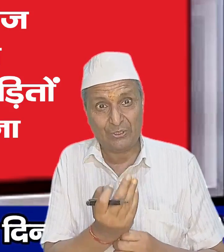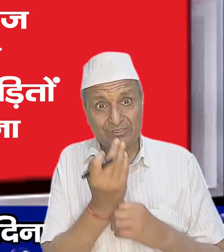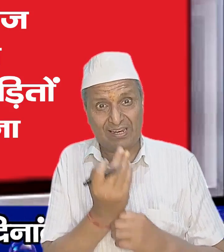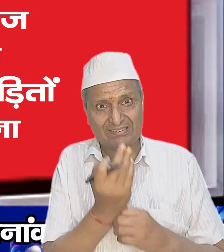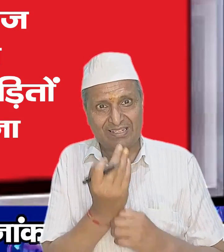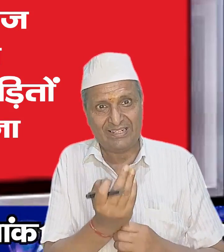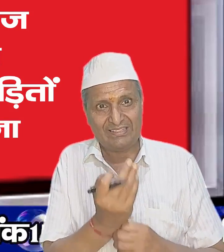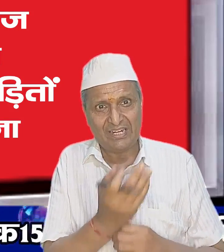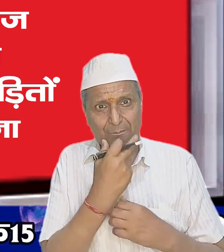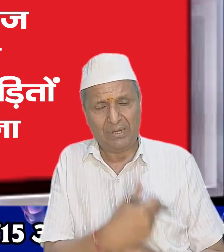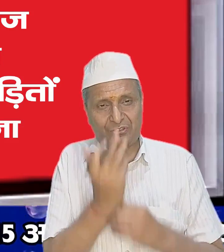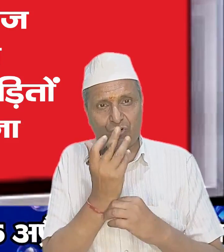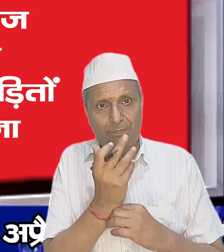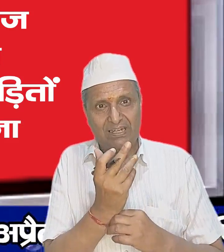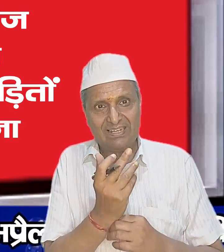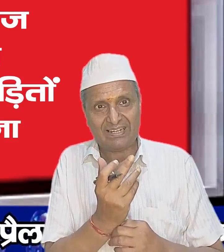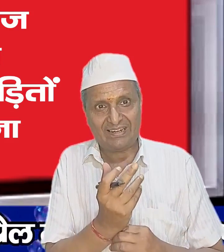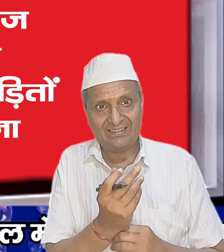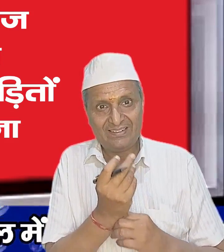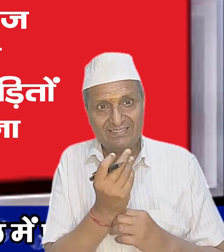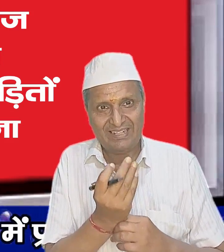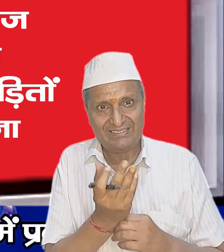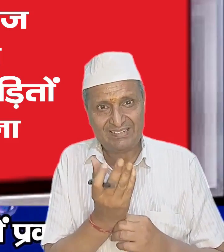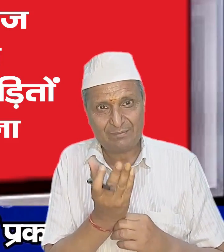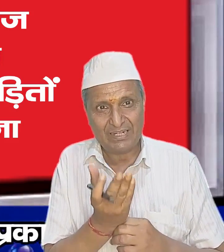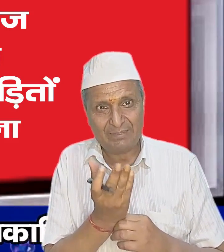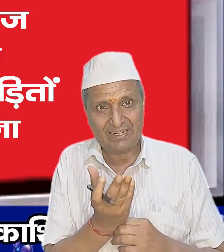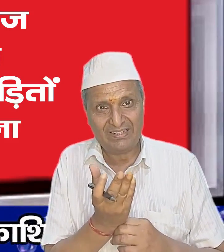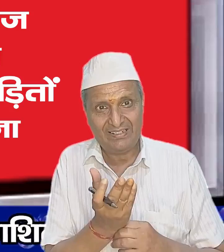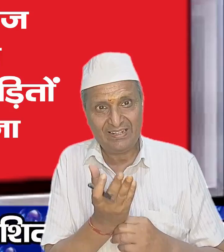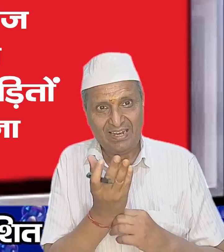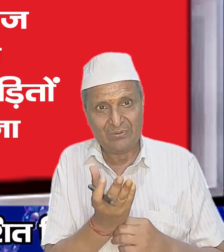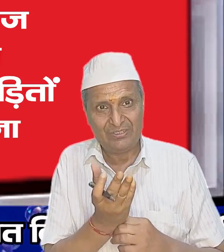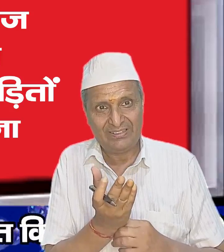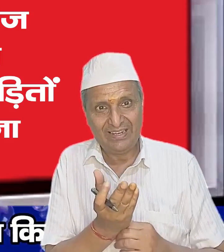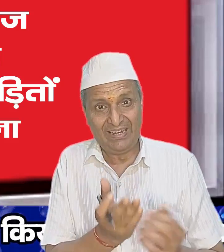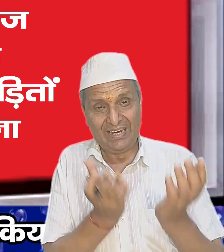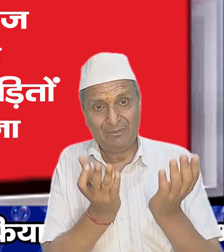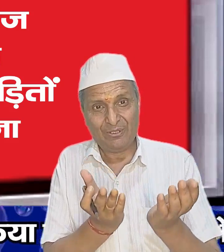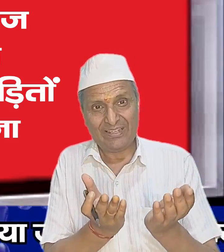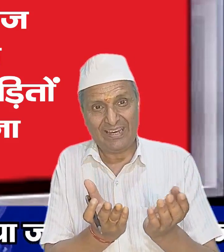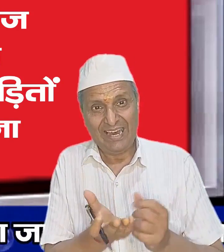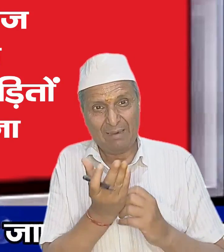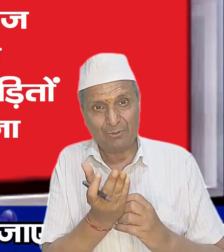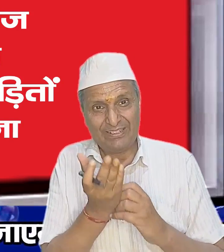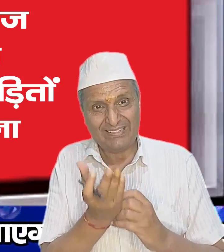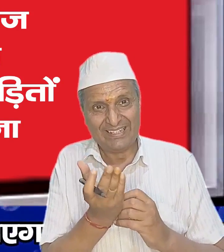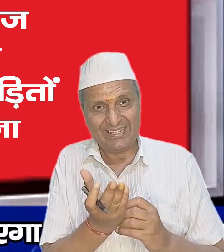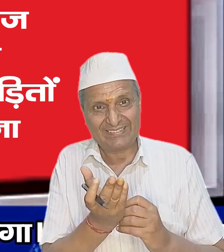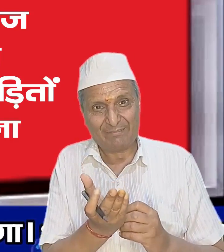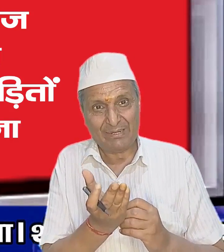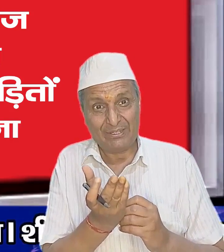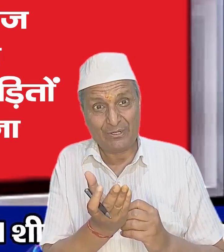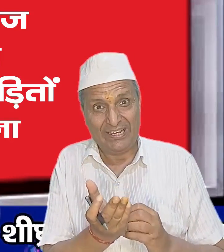हमने अंग्रेजी का हिंदी रूपांतर भी दिया है कि जब महिलाओं को पूछा गया धर्म बदलते हो नहीं, जैन कुल से